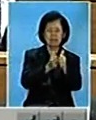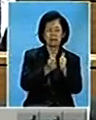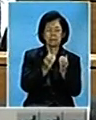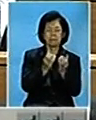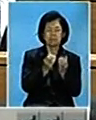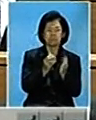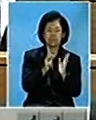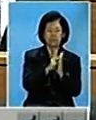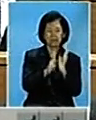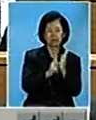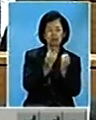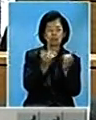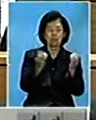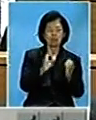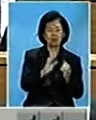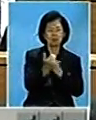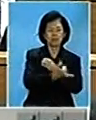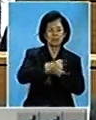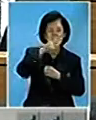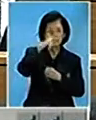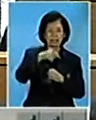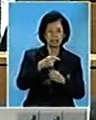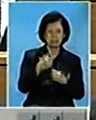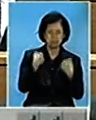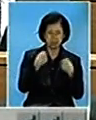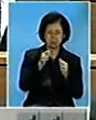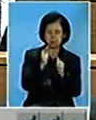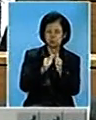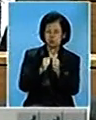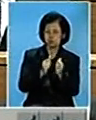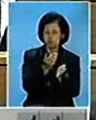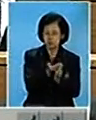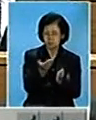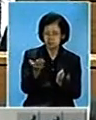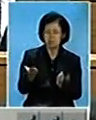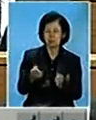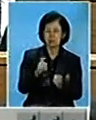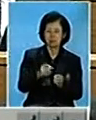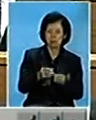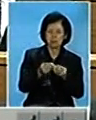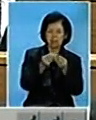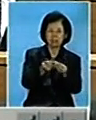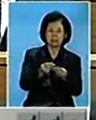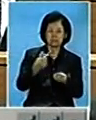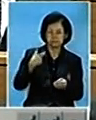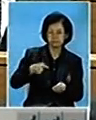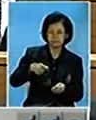งราชอาณาจักรไทยรัฐธรรมนูญทุกฉบับต้องให้ผู้พิพากษ